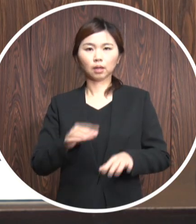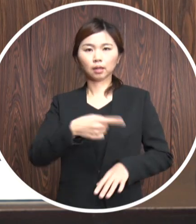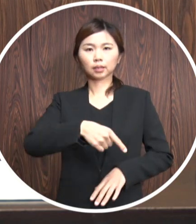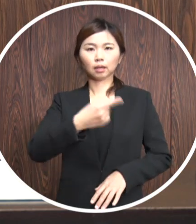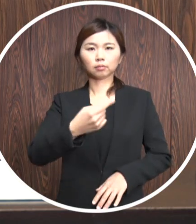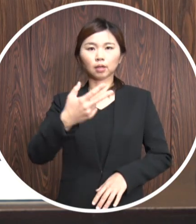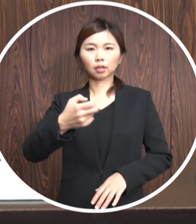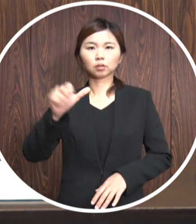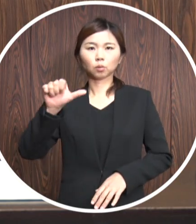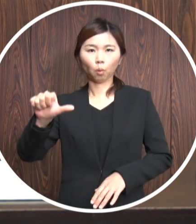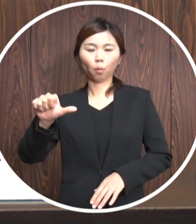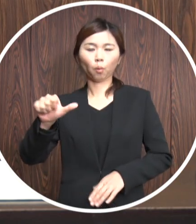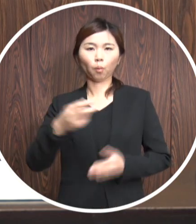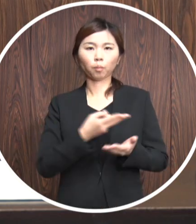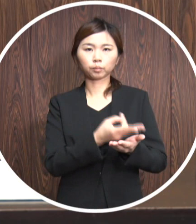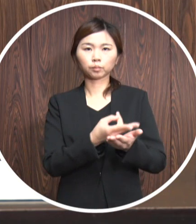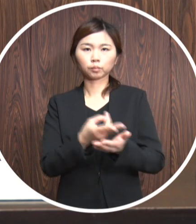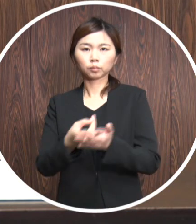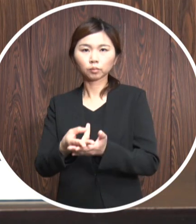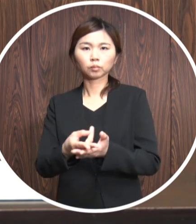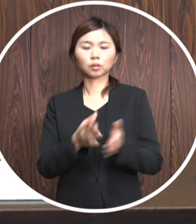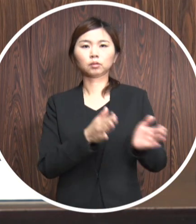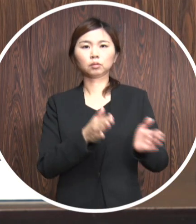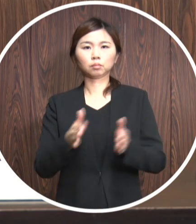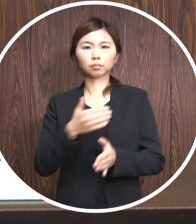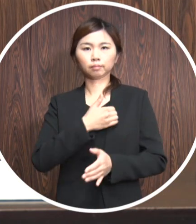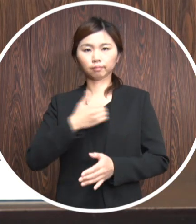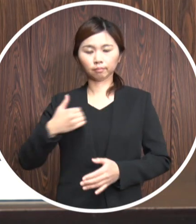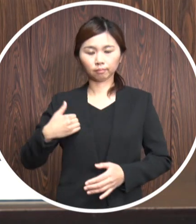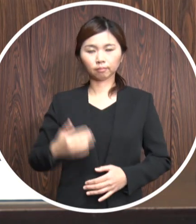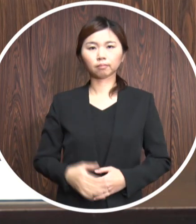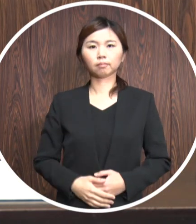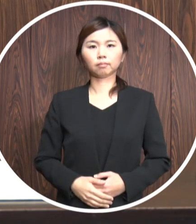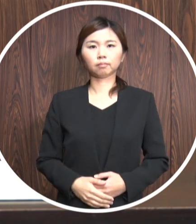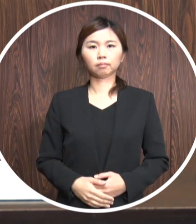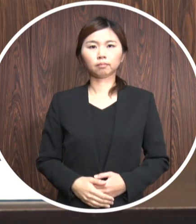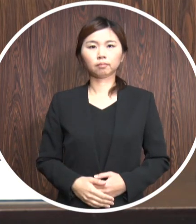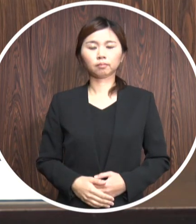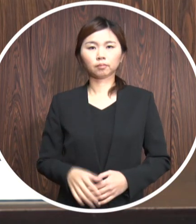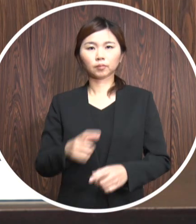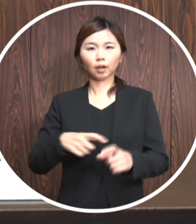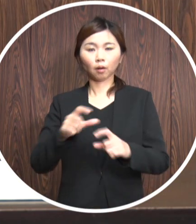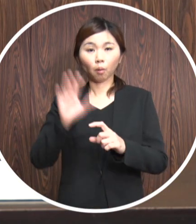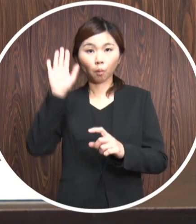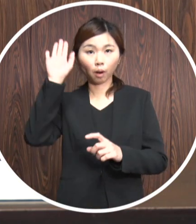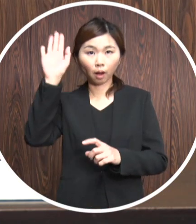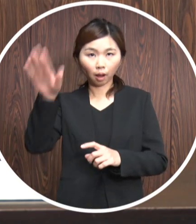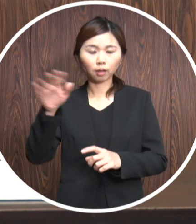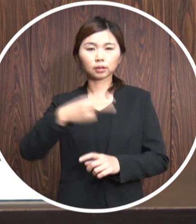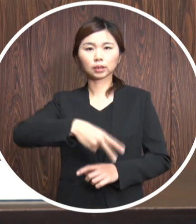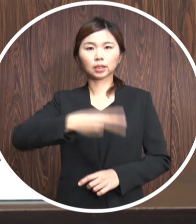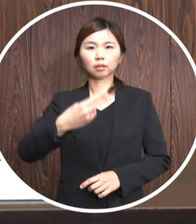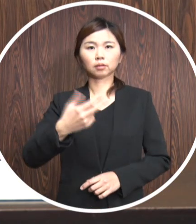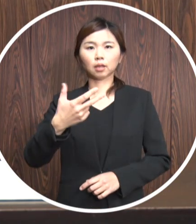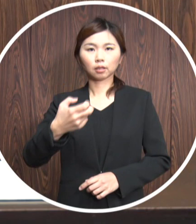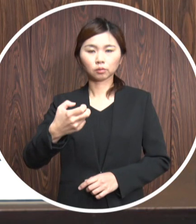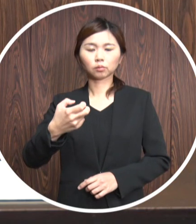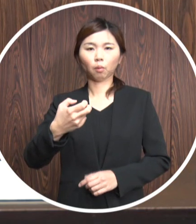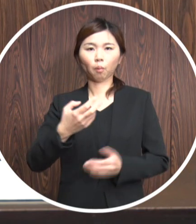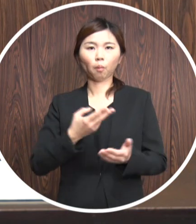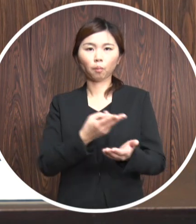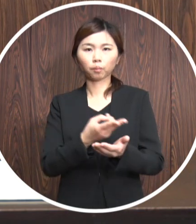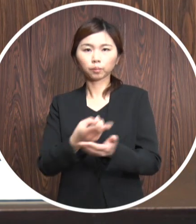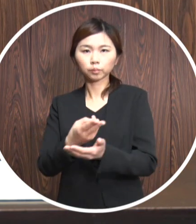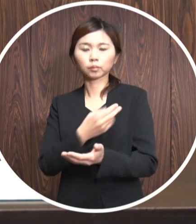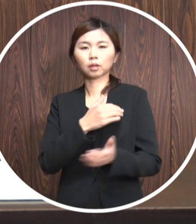の病床を確保していますさらに今後270床を確保できる